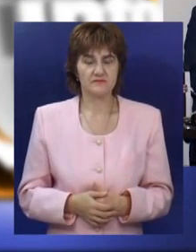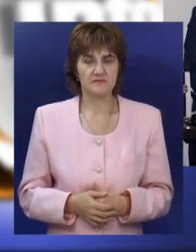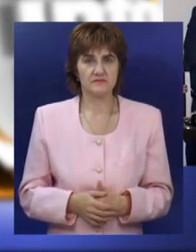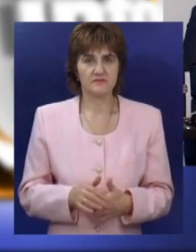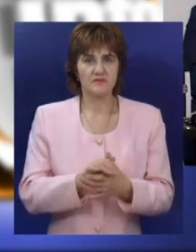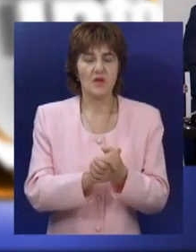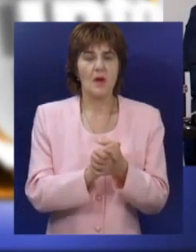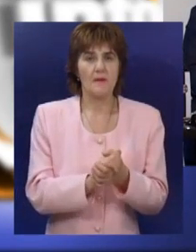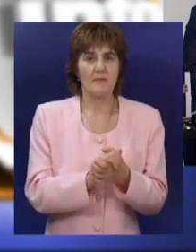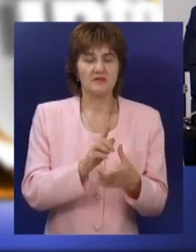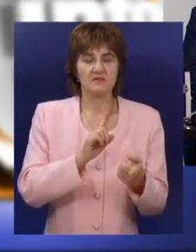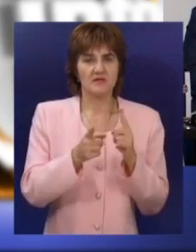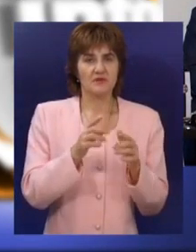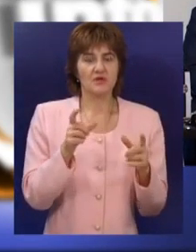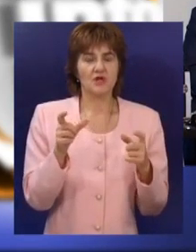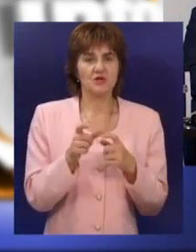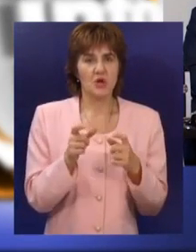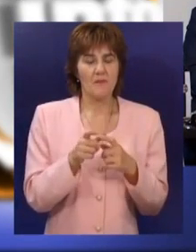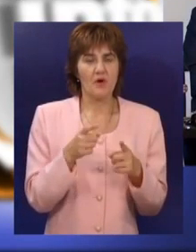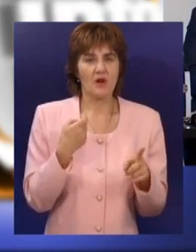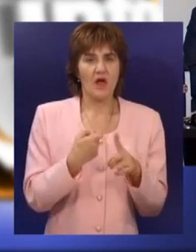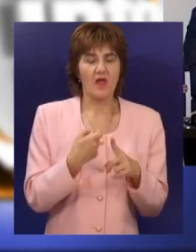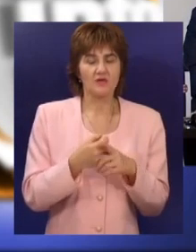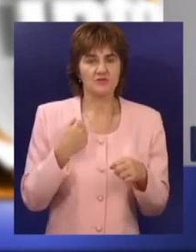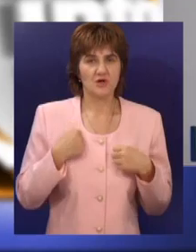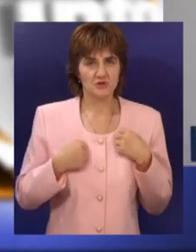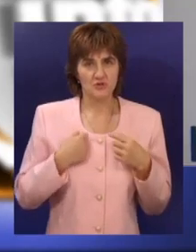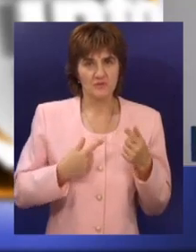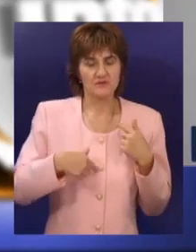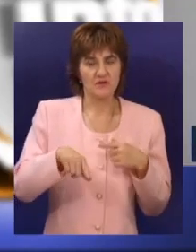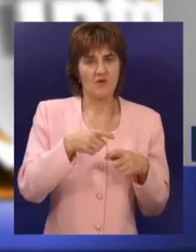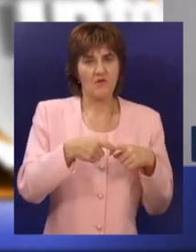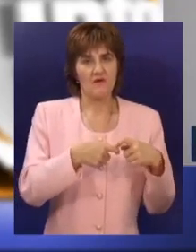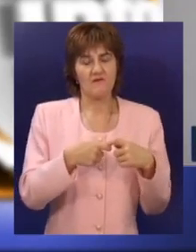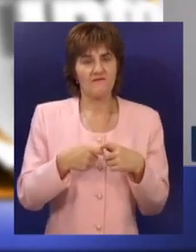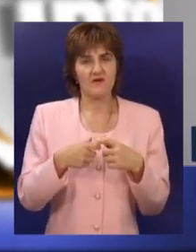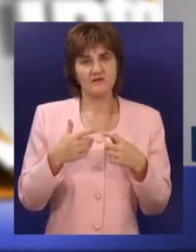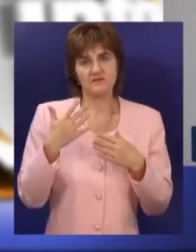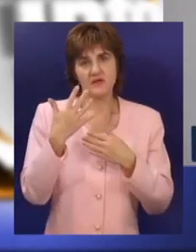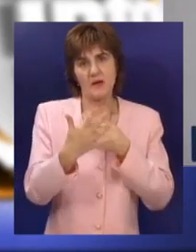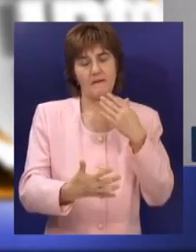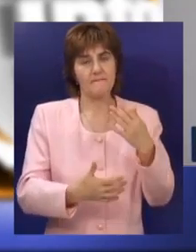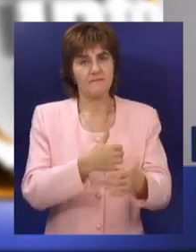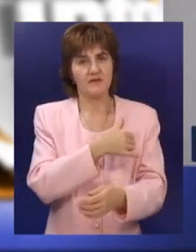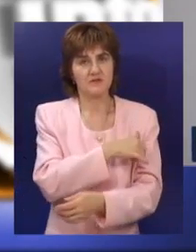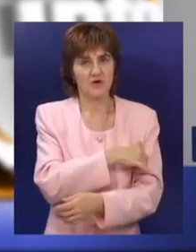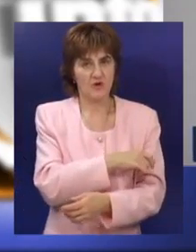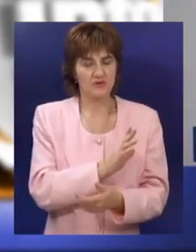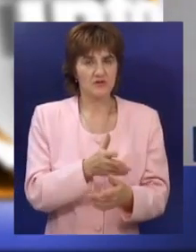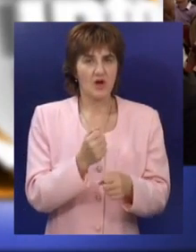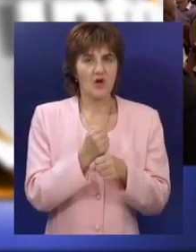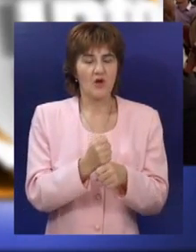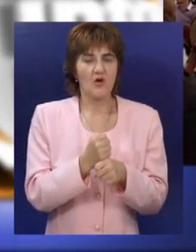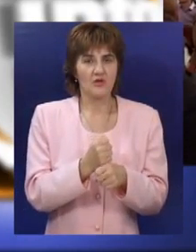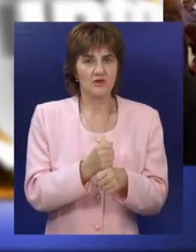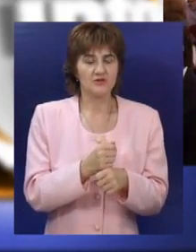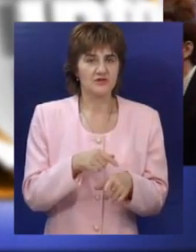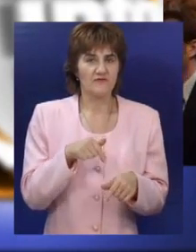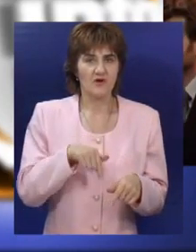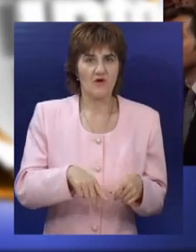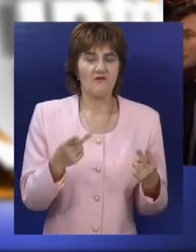opštine. Partnerstvo između Kanjiže, Sombora i Subotice se organizuje u okviru petogodišnje USAID-ove inicijative za